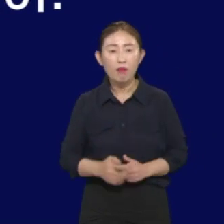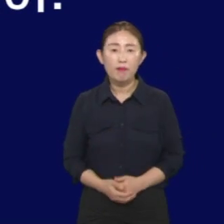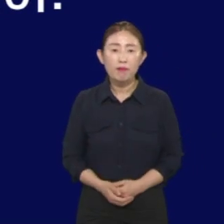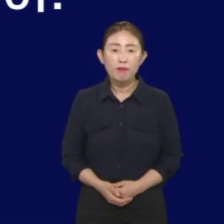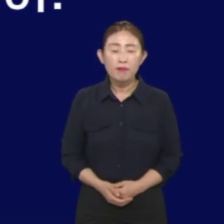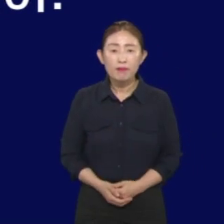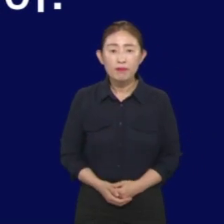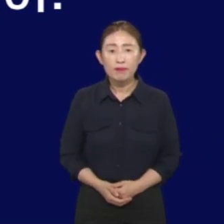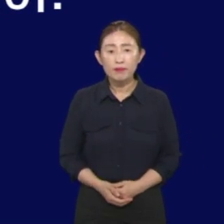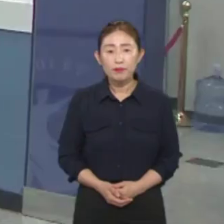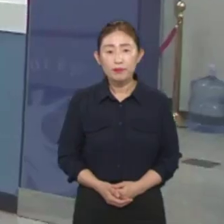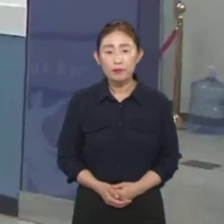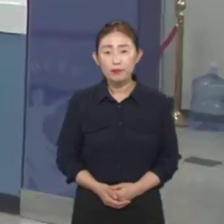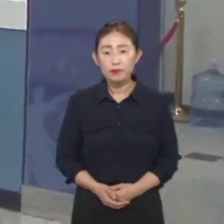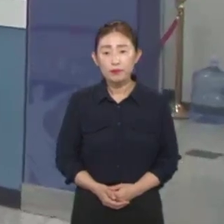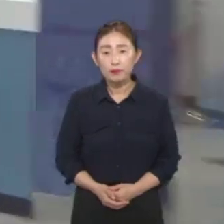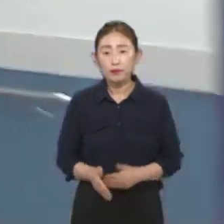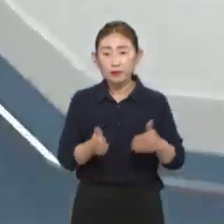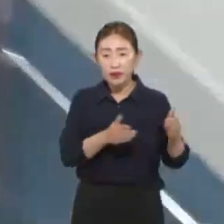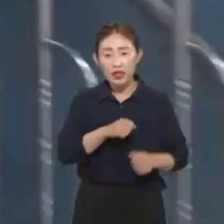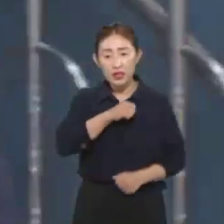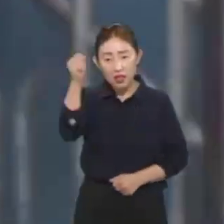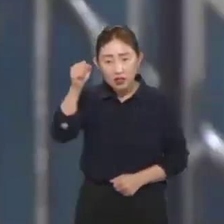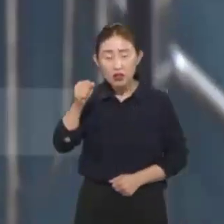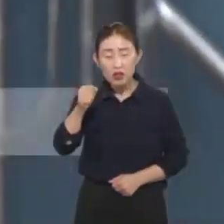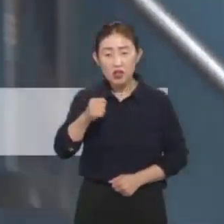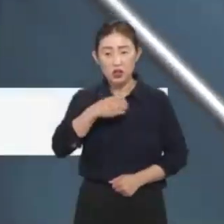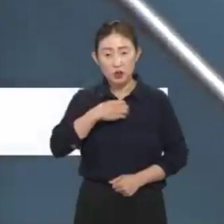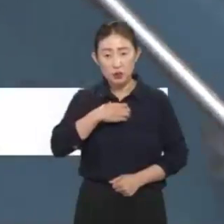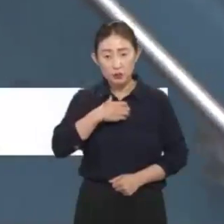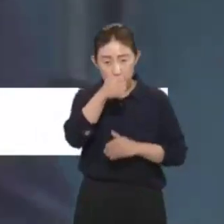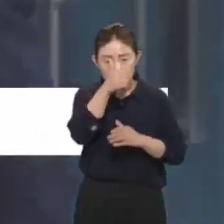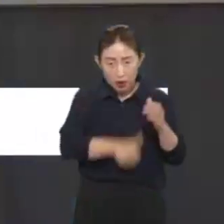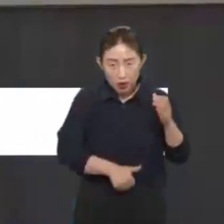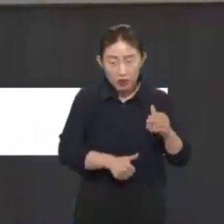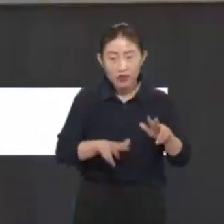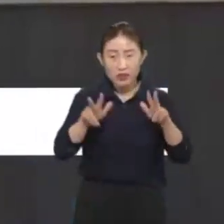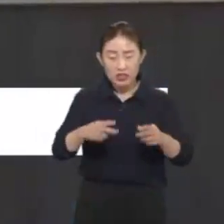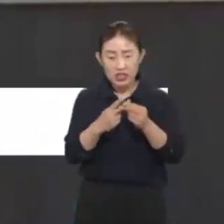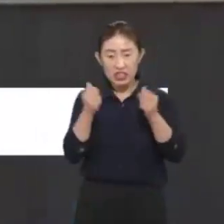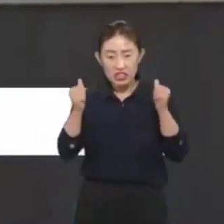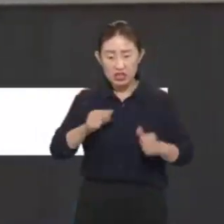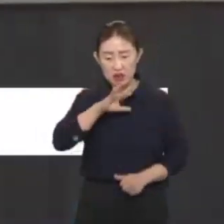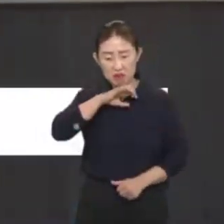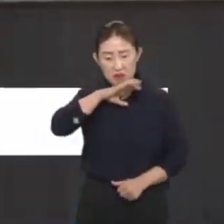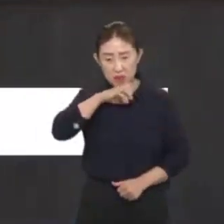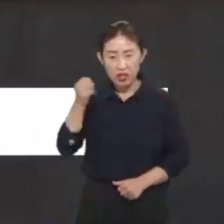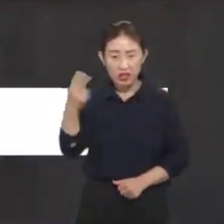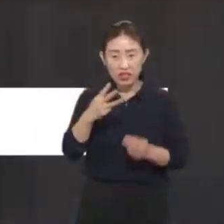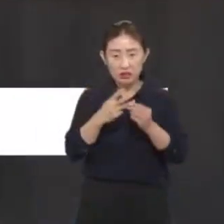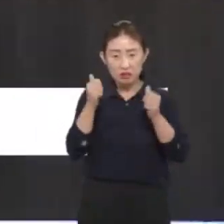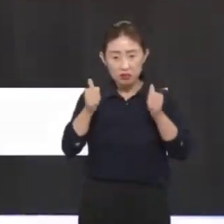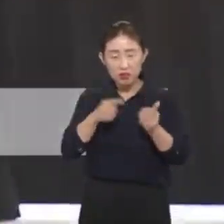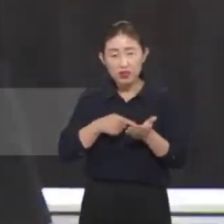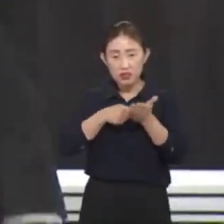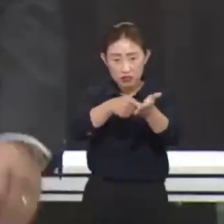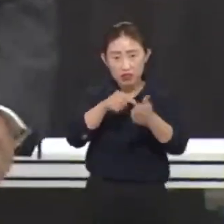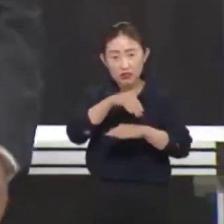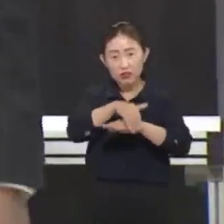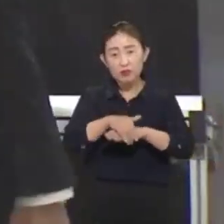있다고 판시했습니다. 당선 무효 위기에 몰린 박 시장은 2심 결과에 강하게 반발하면서 상고할 뜻을